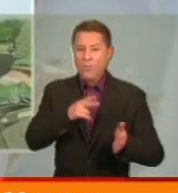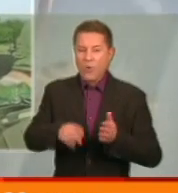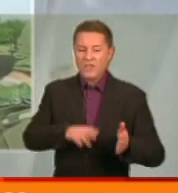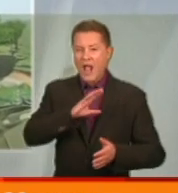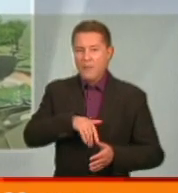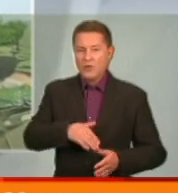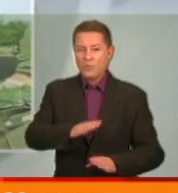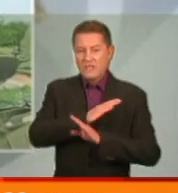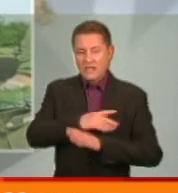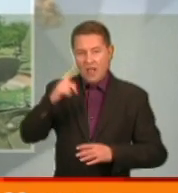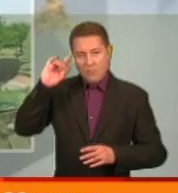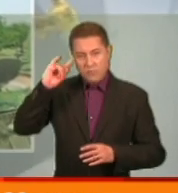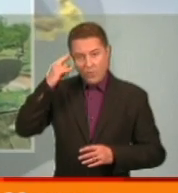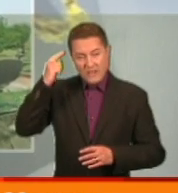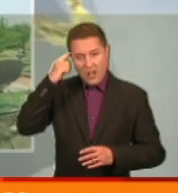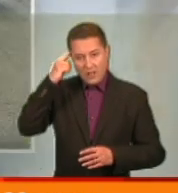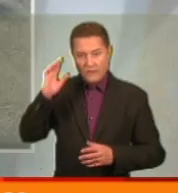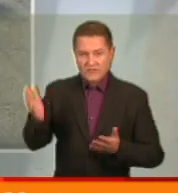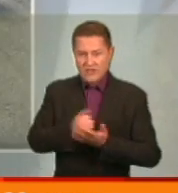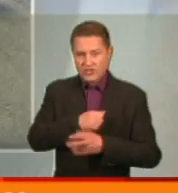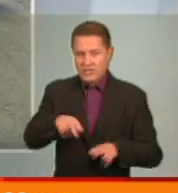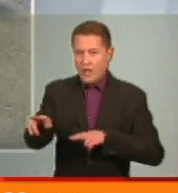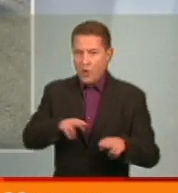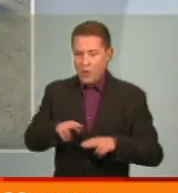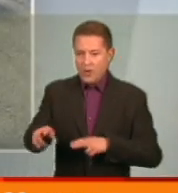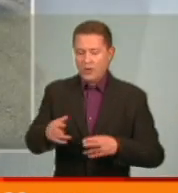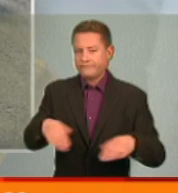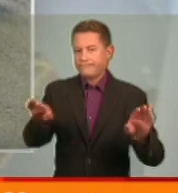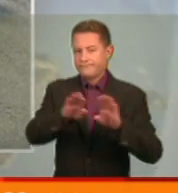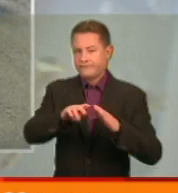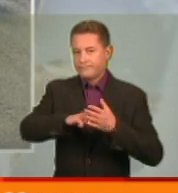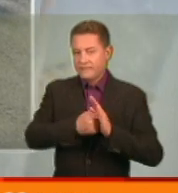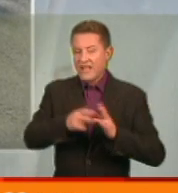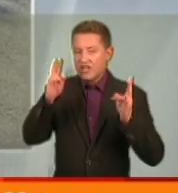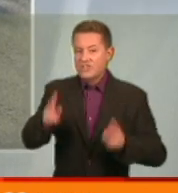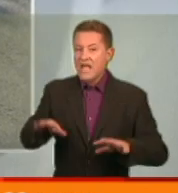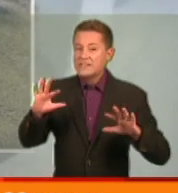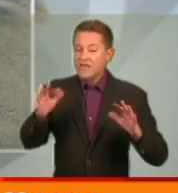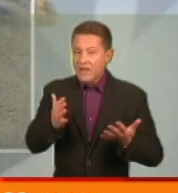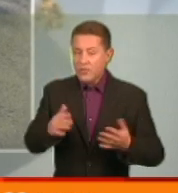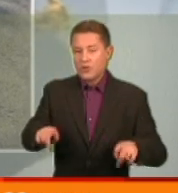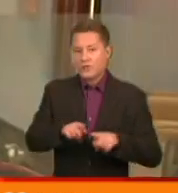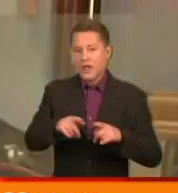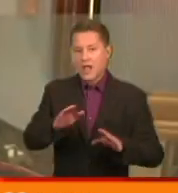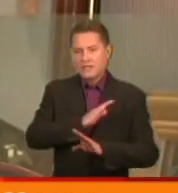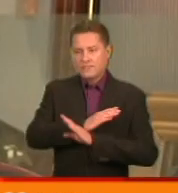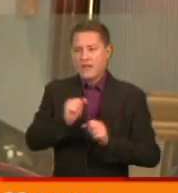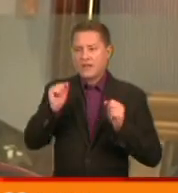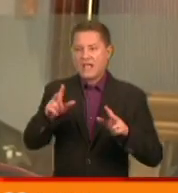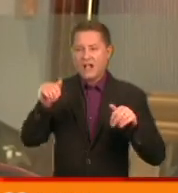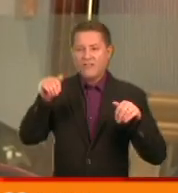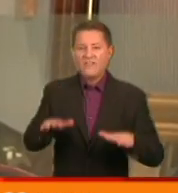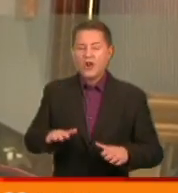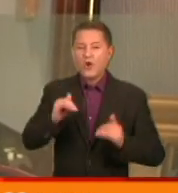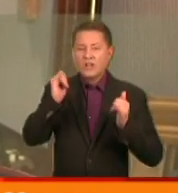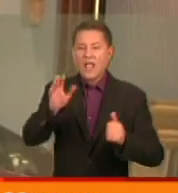з пробитою головою знайшли на коліях. Правоохоронці справу закрили. Нещасний випадок. І така смерть, як вирок для мами.